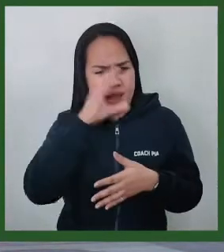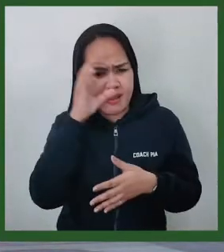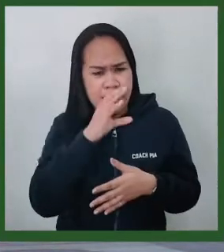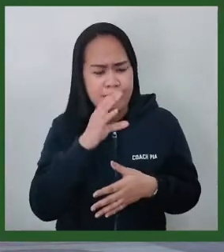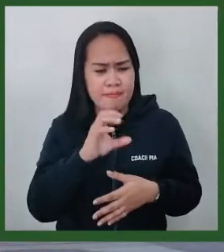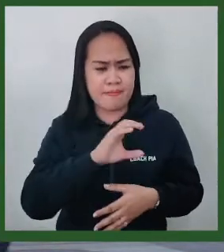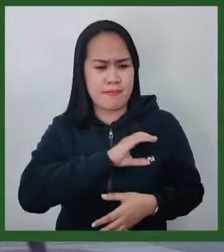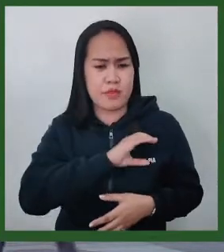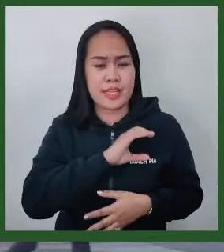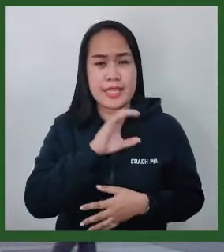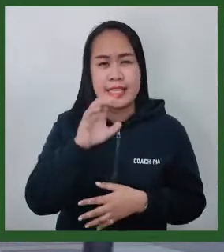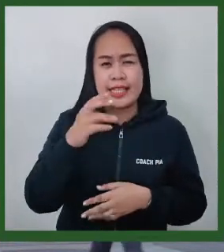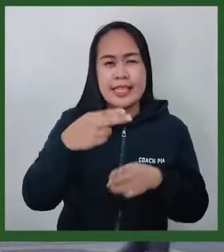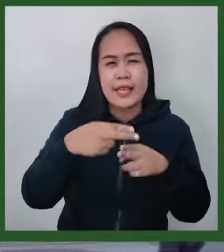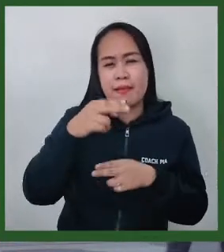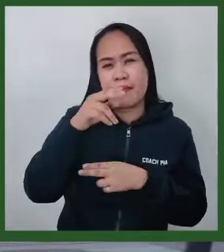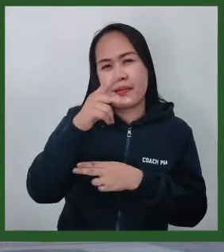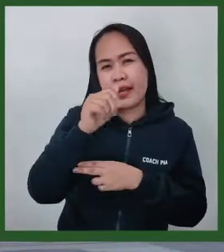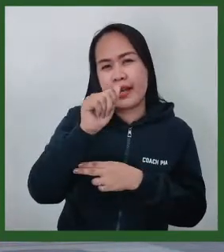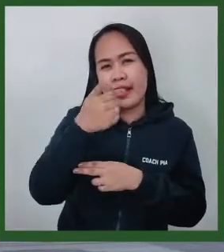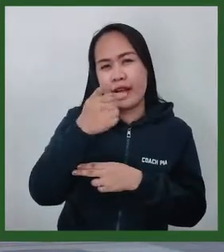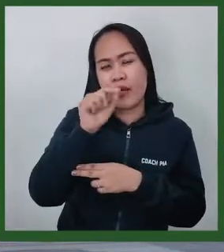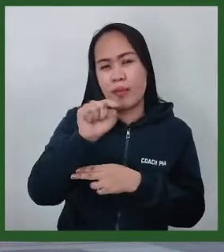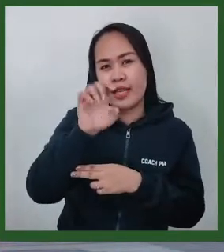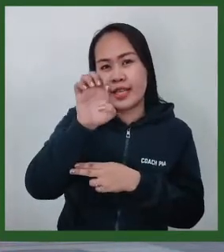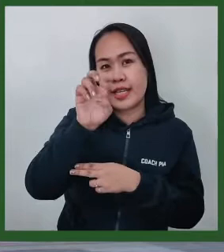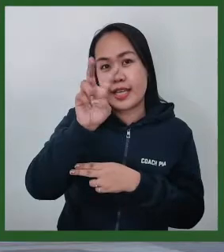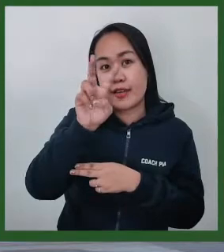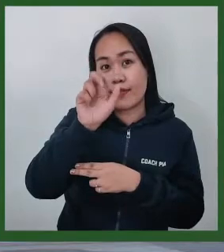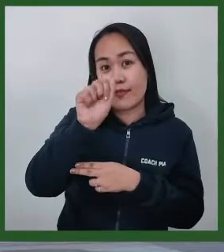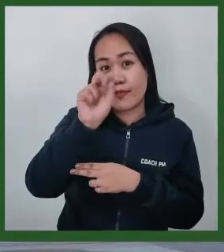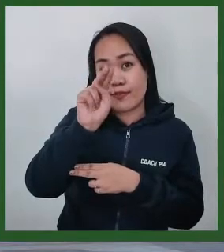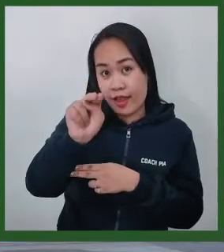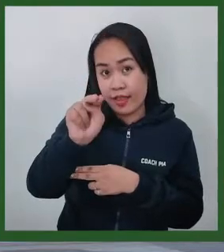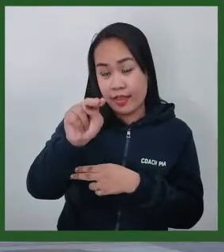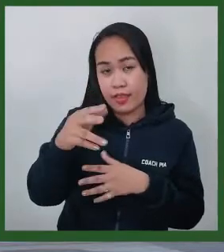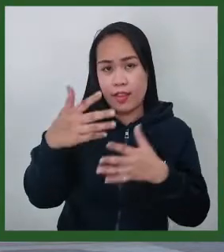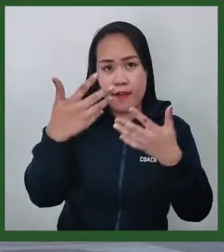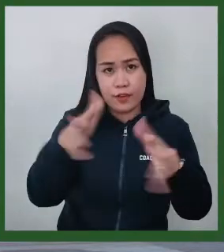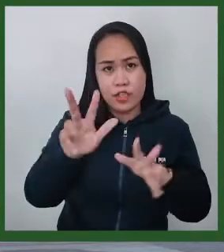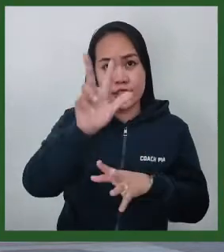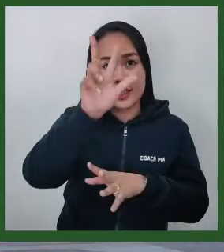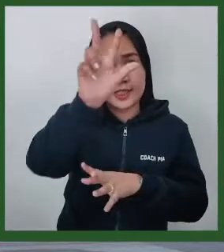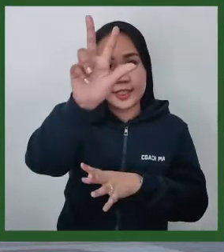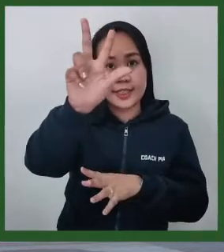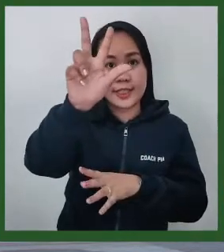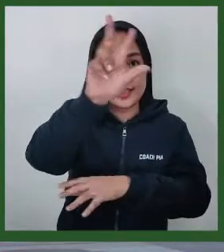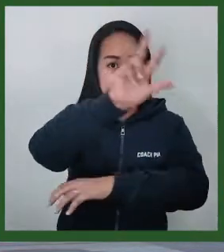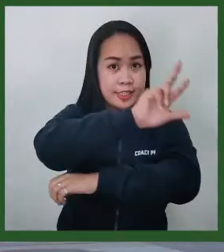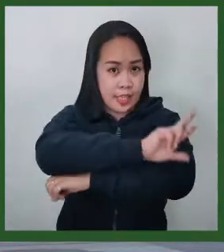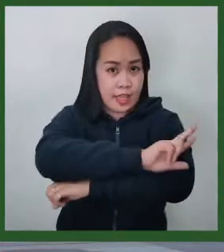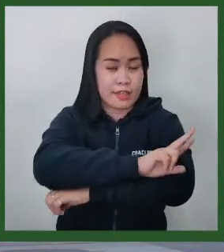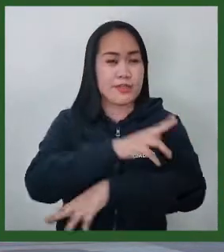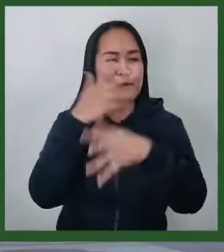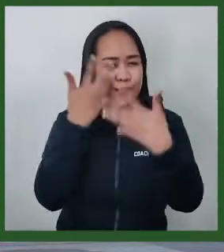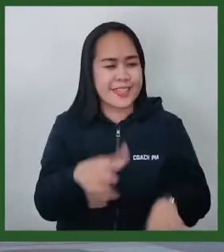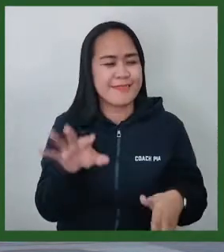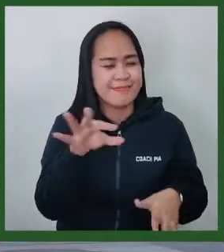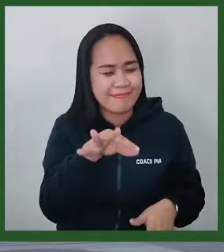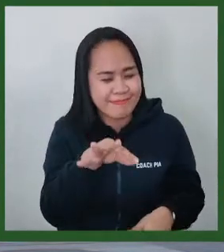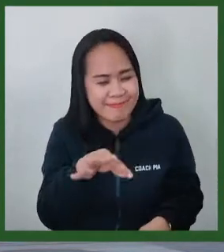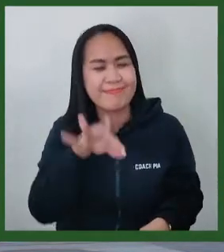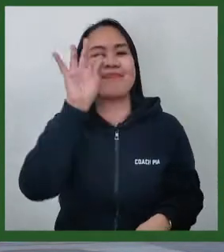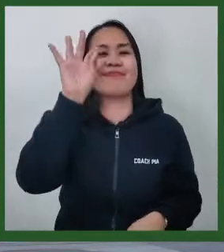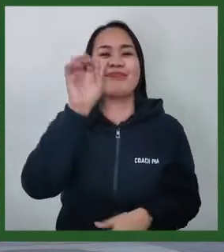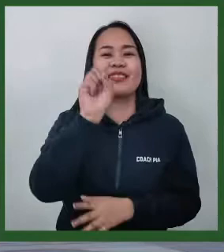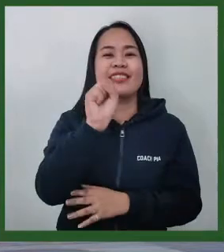Ivan Rupisan. And after 3 days ay ating na-retrieve itong nawawalang Shih Tzu na ang pangalan ay